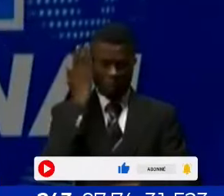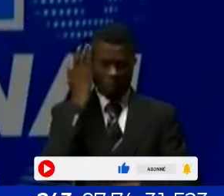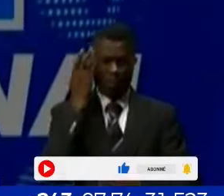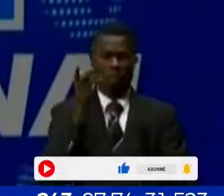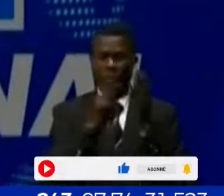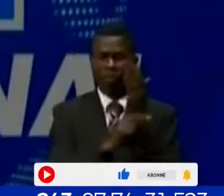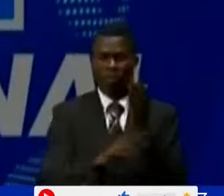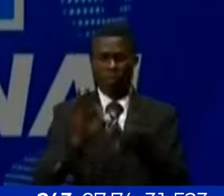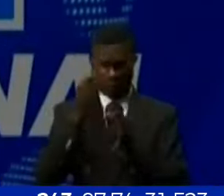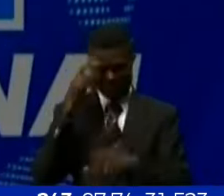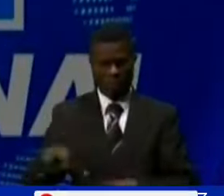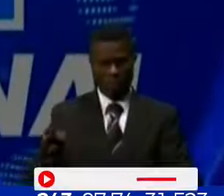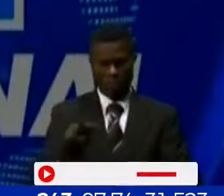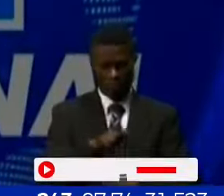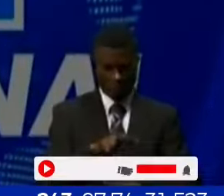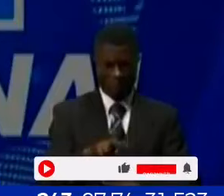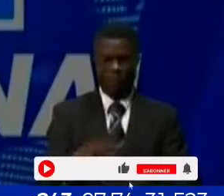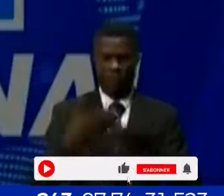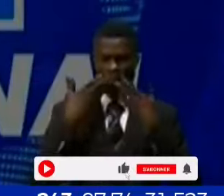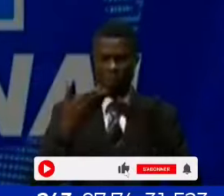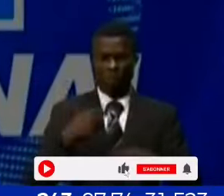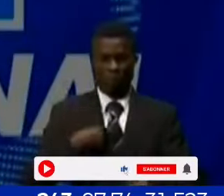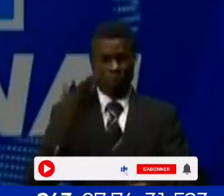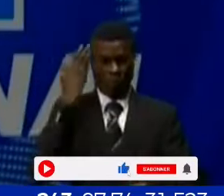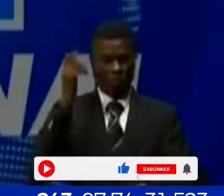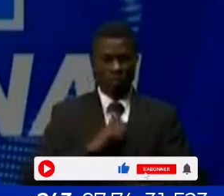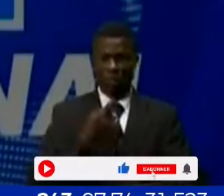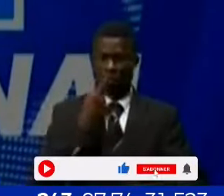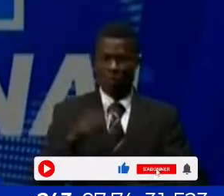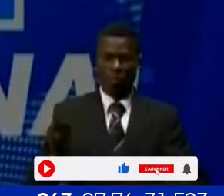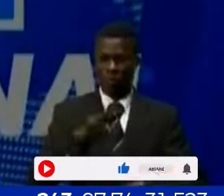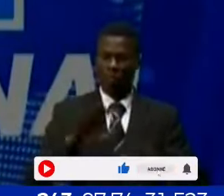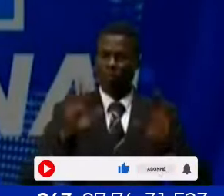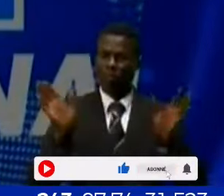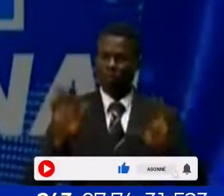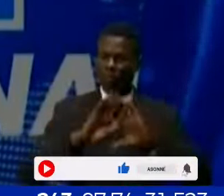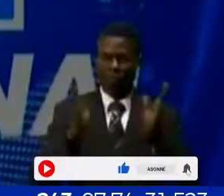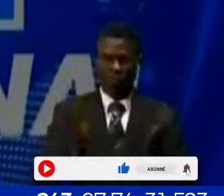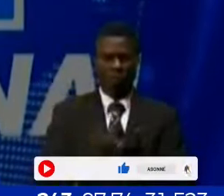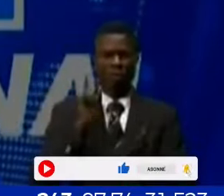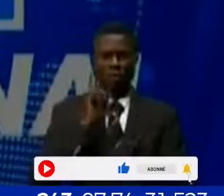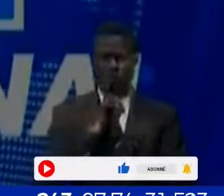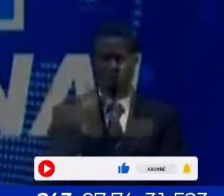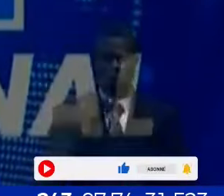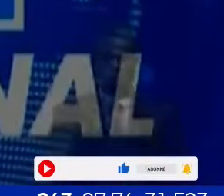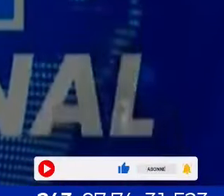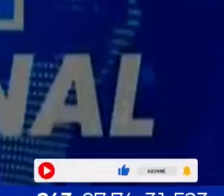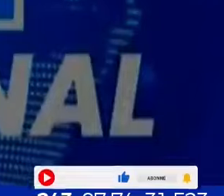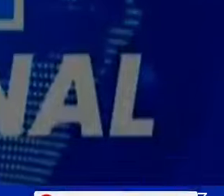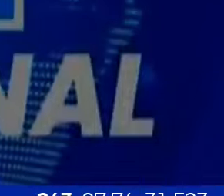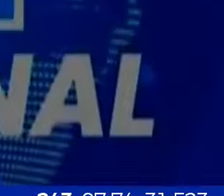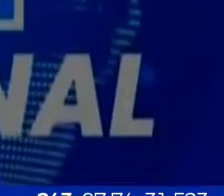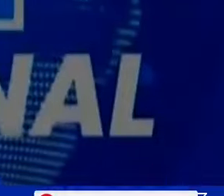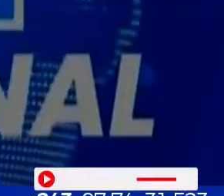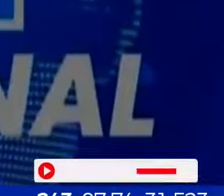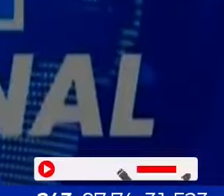de Kalamu, dans la ville-province de Kinshasa. L'actualité continue sur nos antennes. Retrouvez à 23h